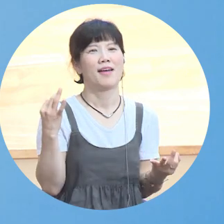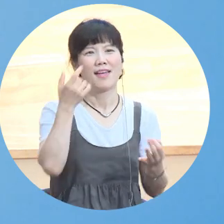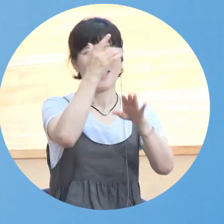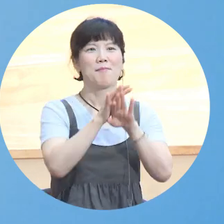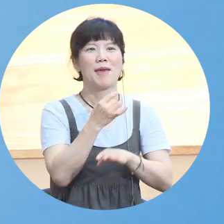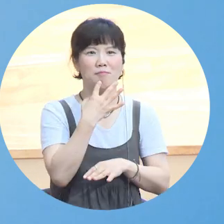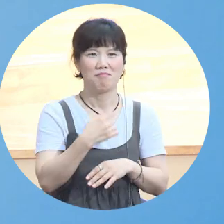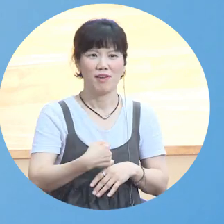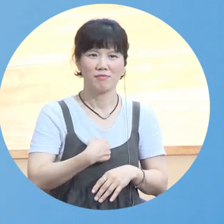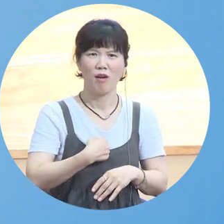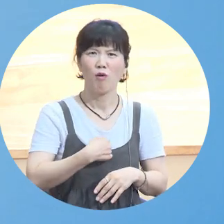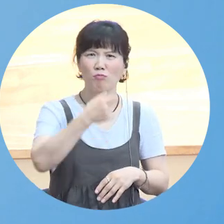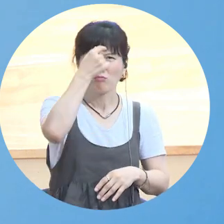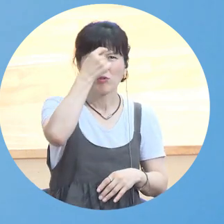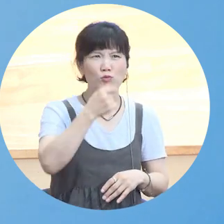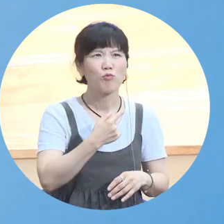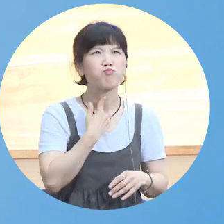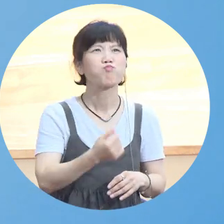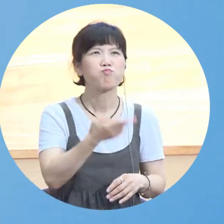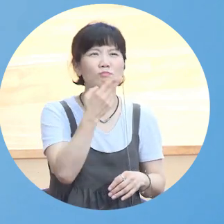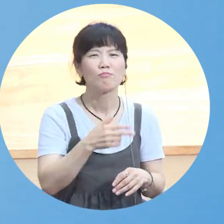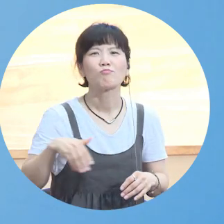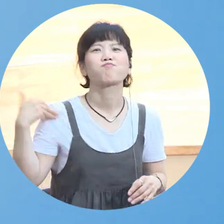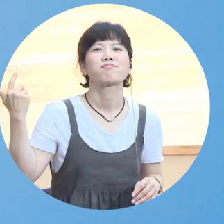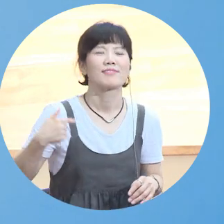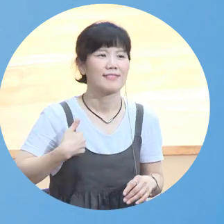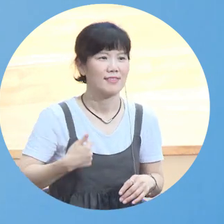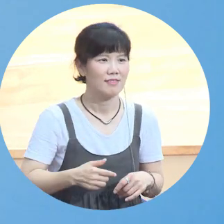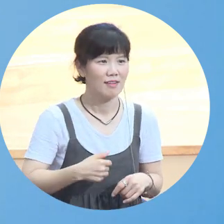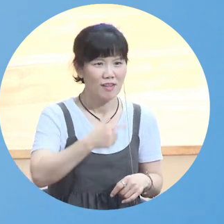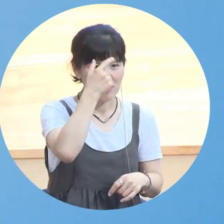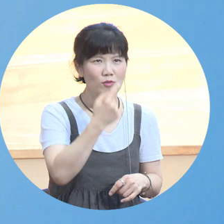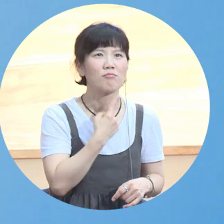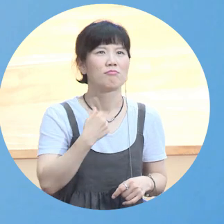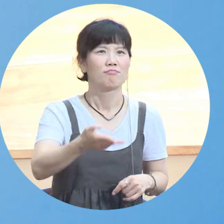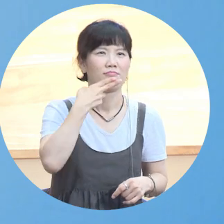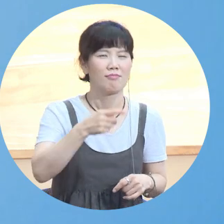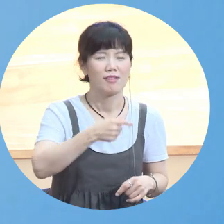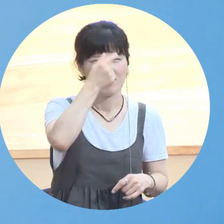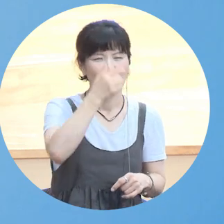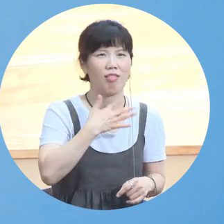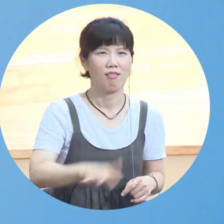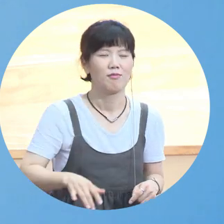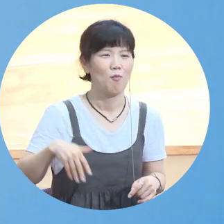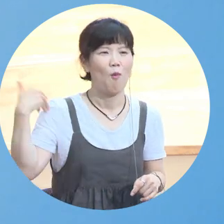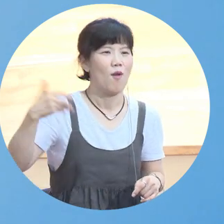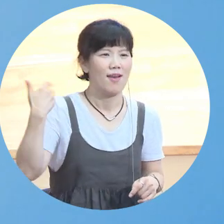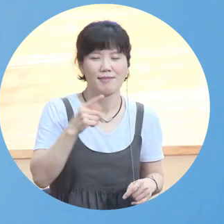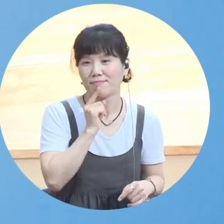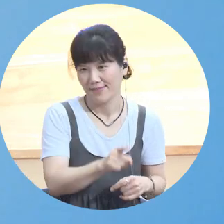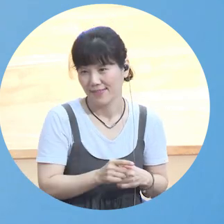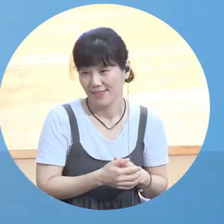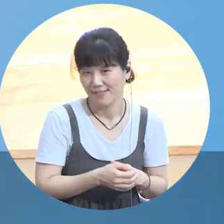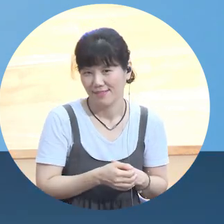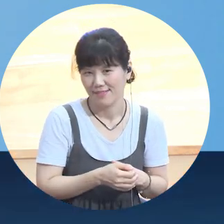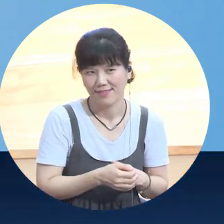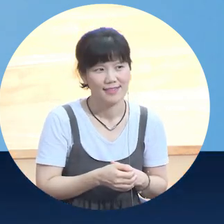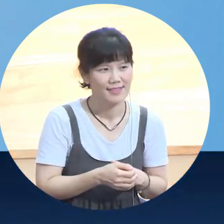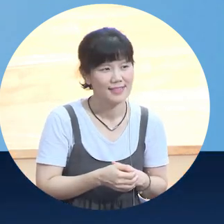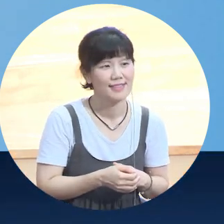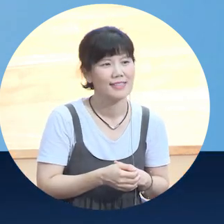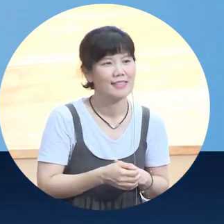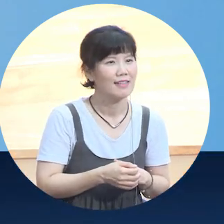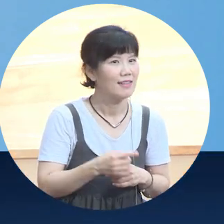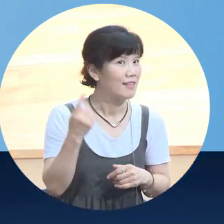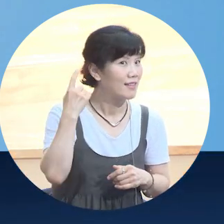하지 기도를 해 봤나 뭐 근데 여러분 들은 투 물로도